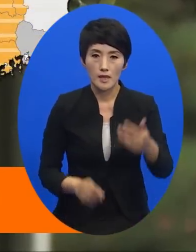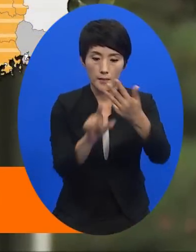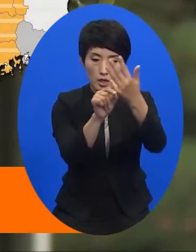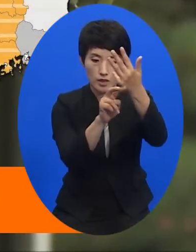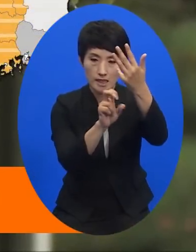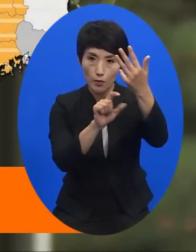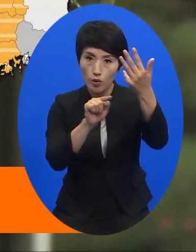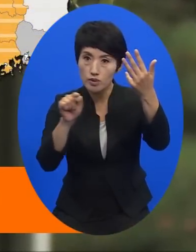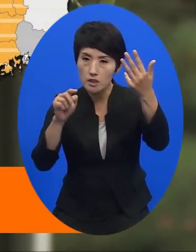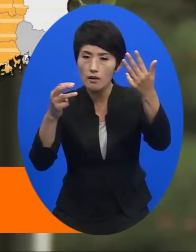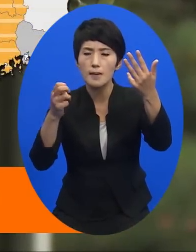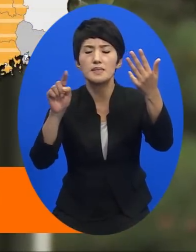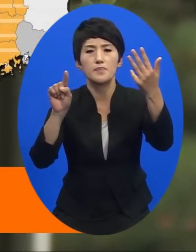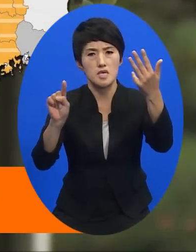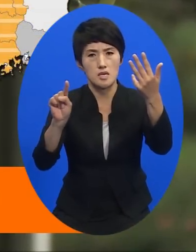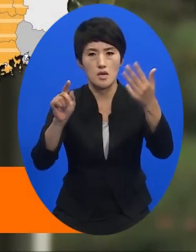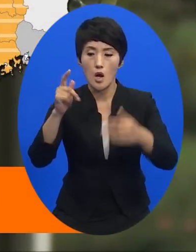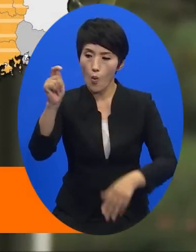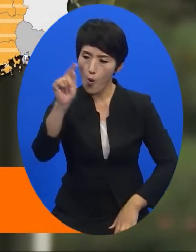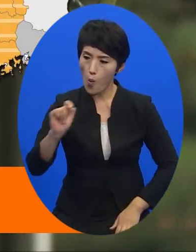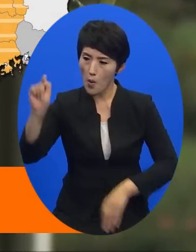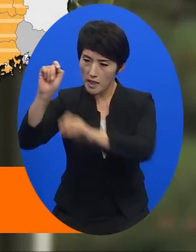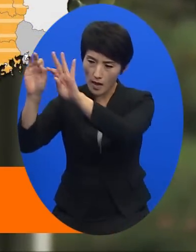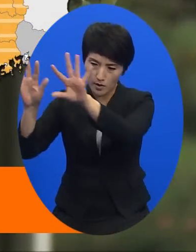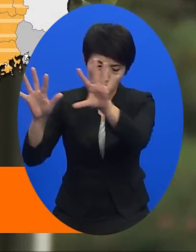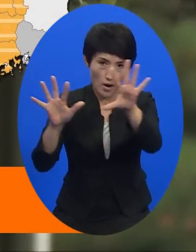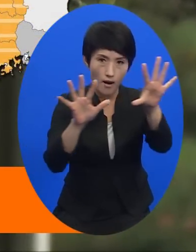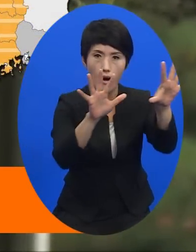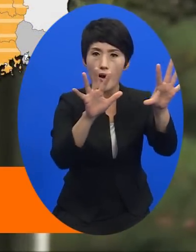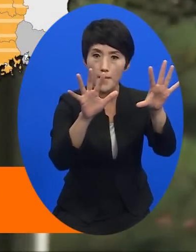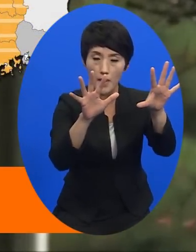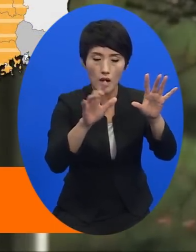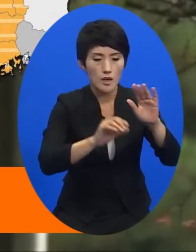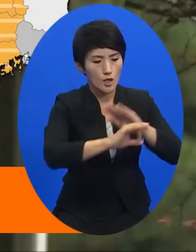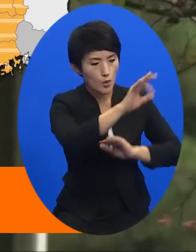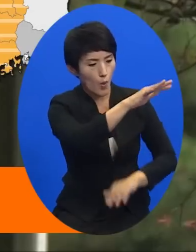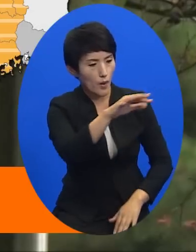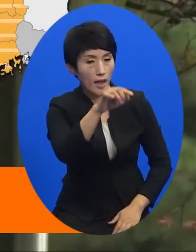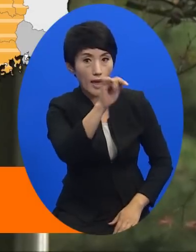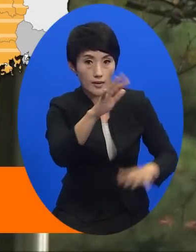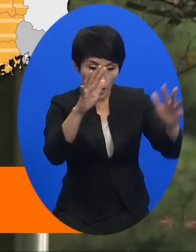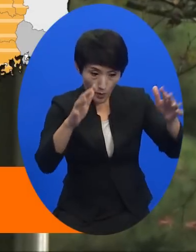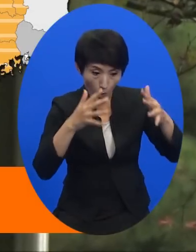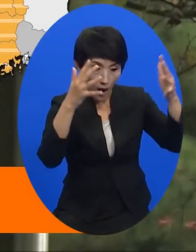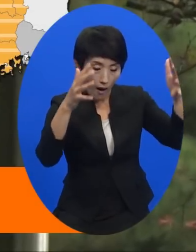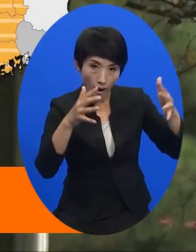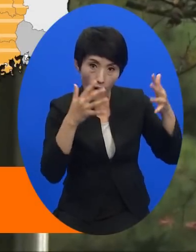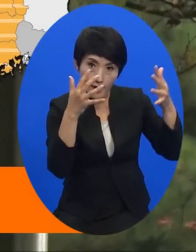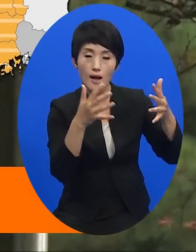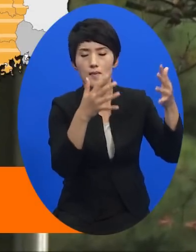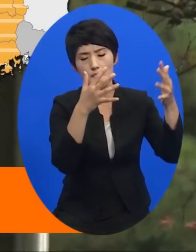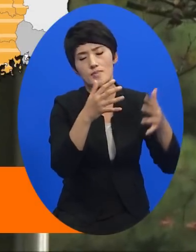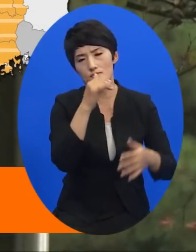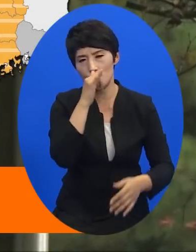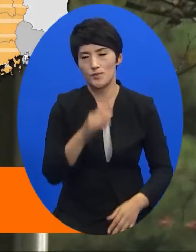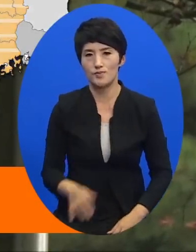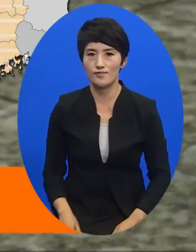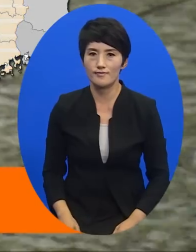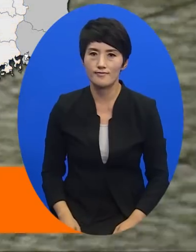25일부터 31일까지는 고기압의 영향을 주로 받겠고요. 동해안 지방은 동풍 기류의 영향을 받을 때가